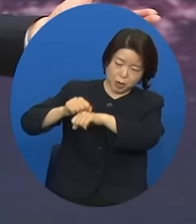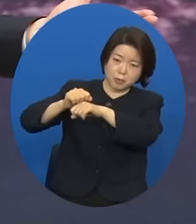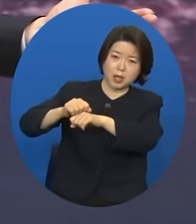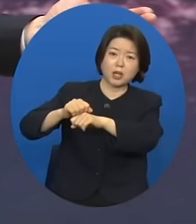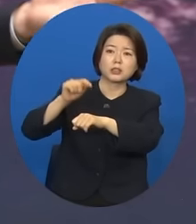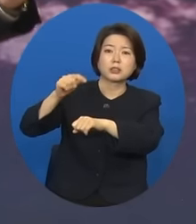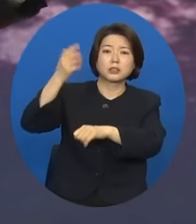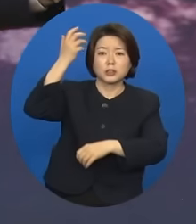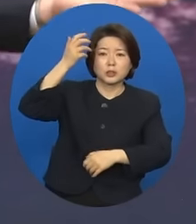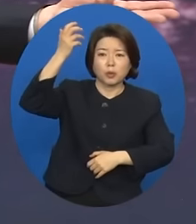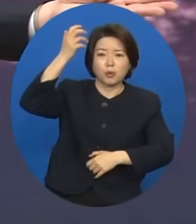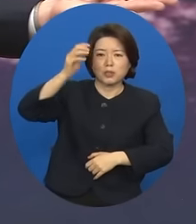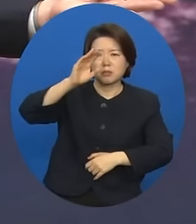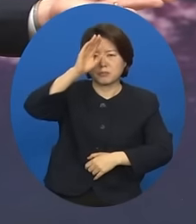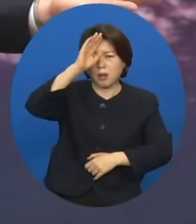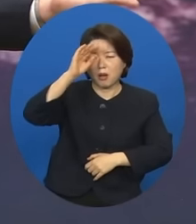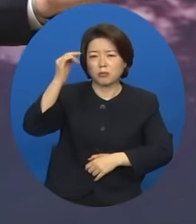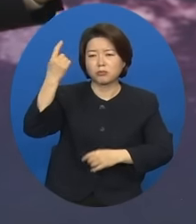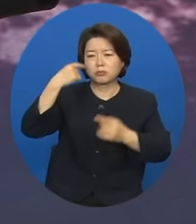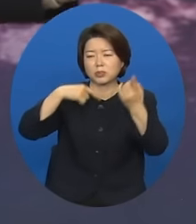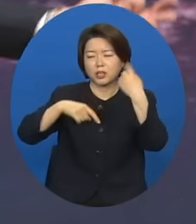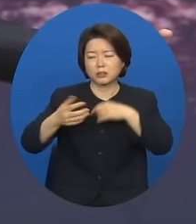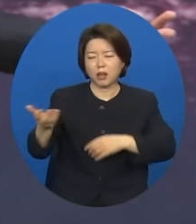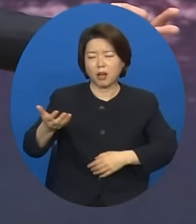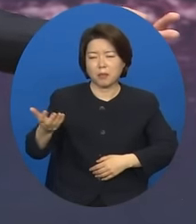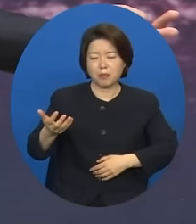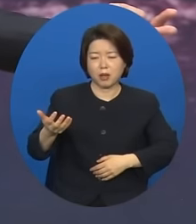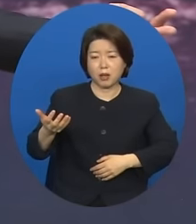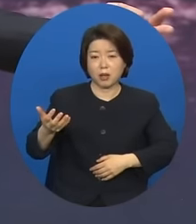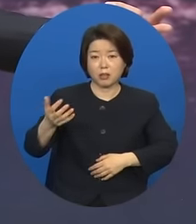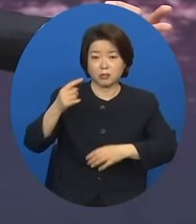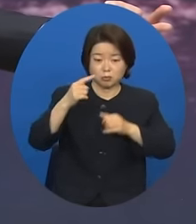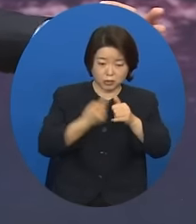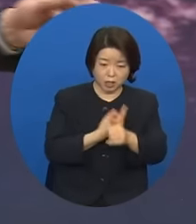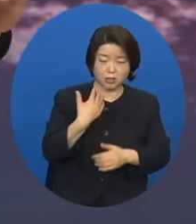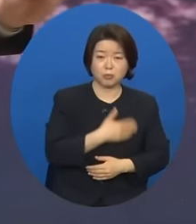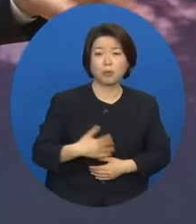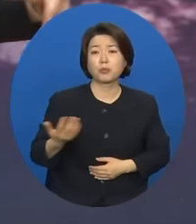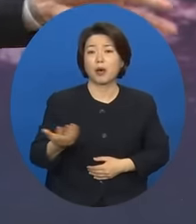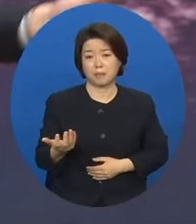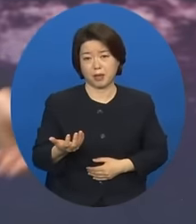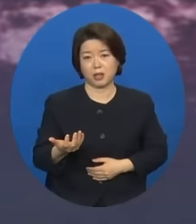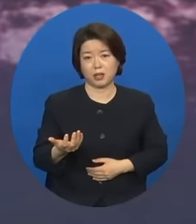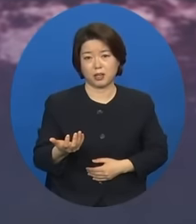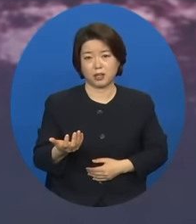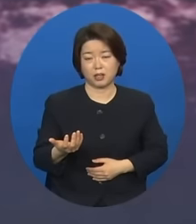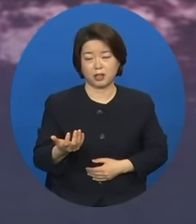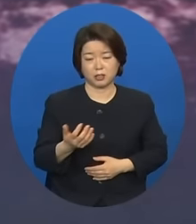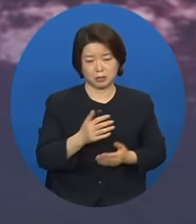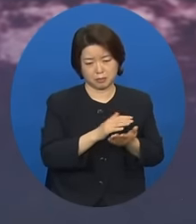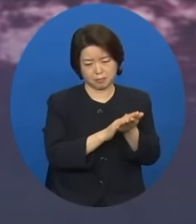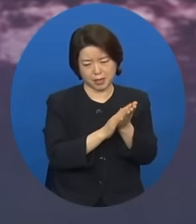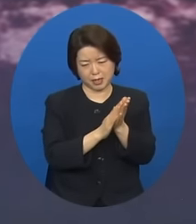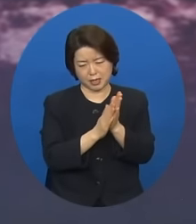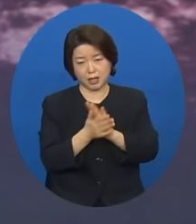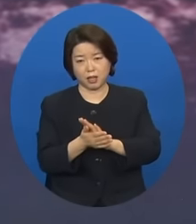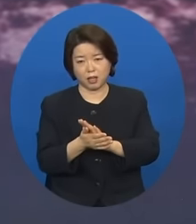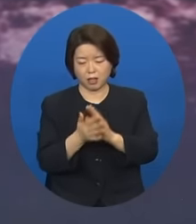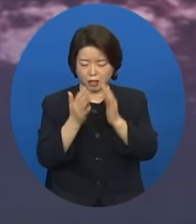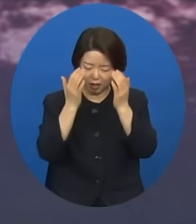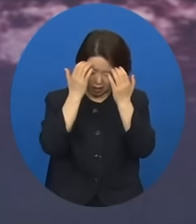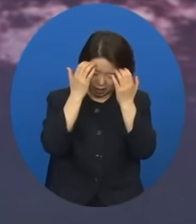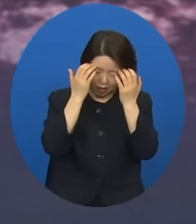병들어요 영혼이 아파지고 몸도 아파지고 그렇게 바뀌어 갑니다 고통을 당하게